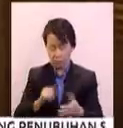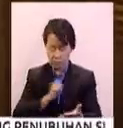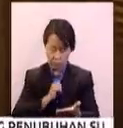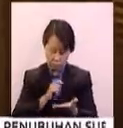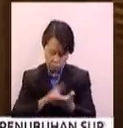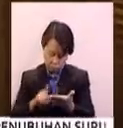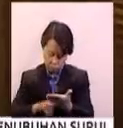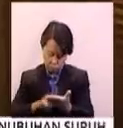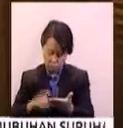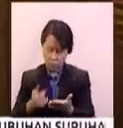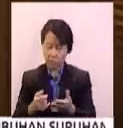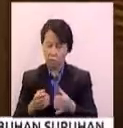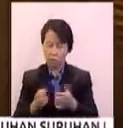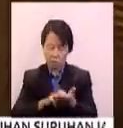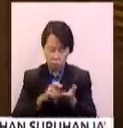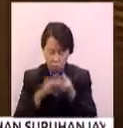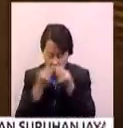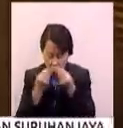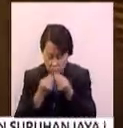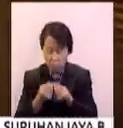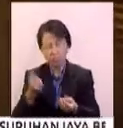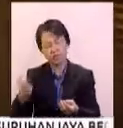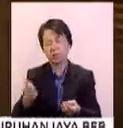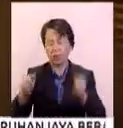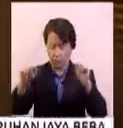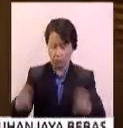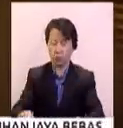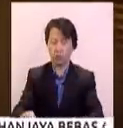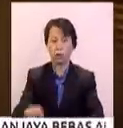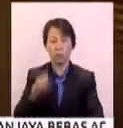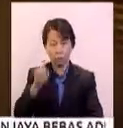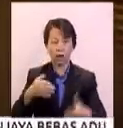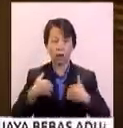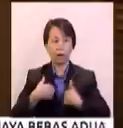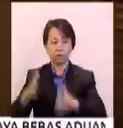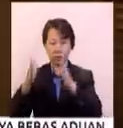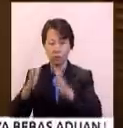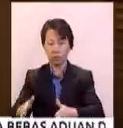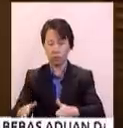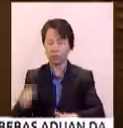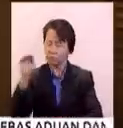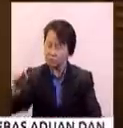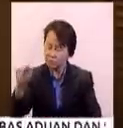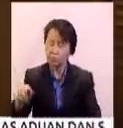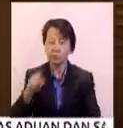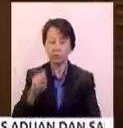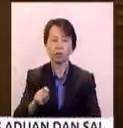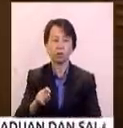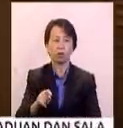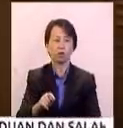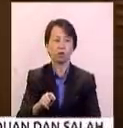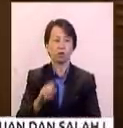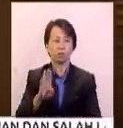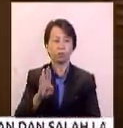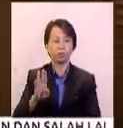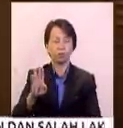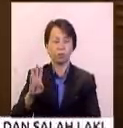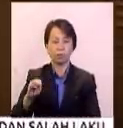punya tafsiran kan. So perlu ada orang yang ingatkanlah atas BBNU